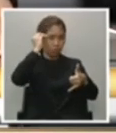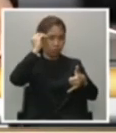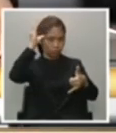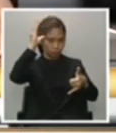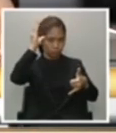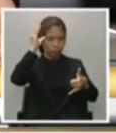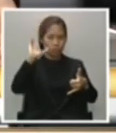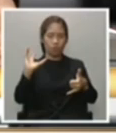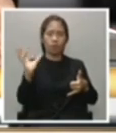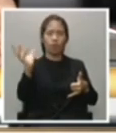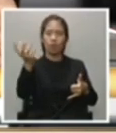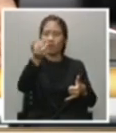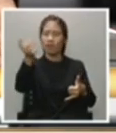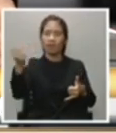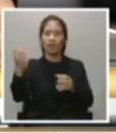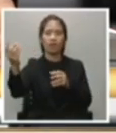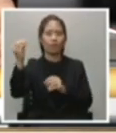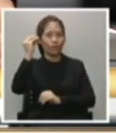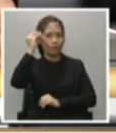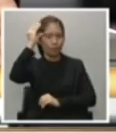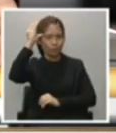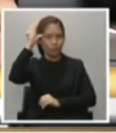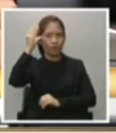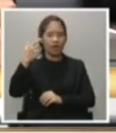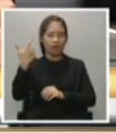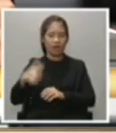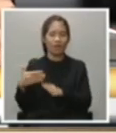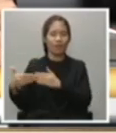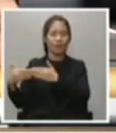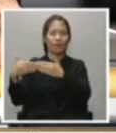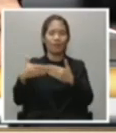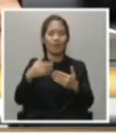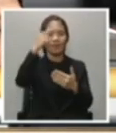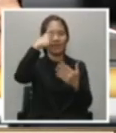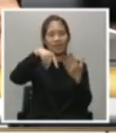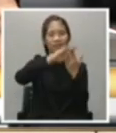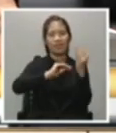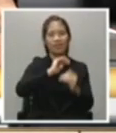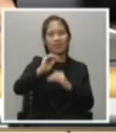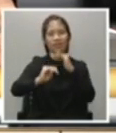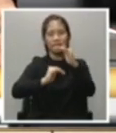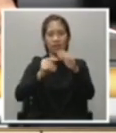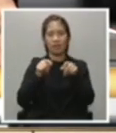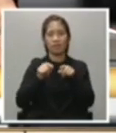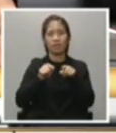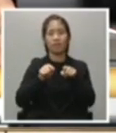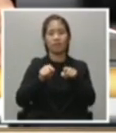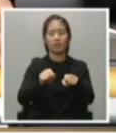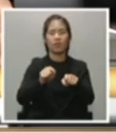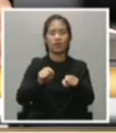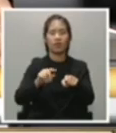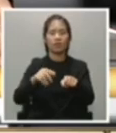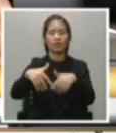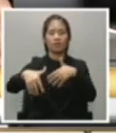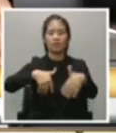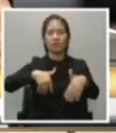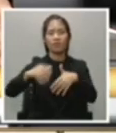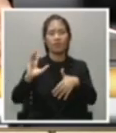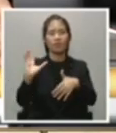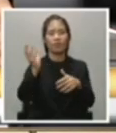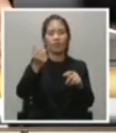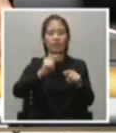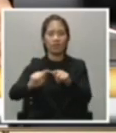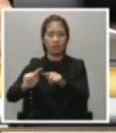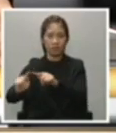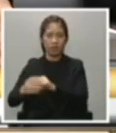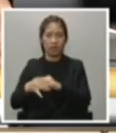การณ์นำพาประเทศไปก้าวหน้าและไปพร้อมกับประชาคมโลกและ